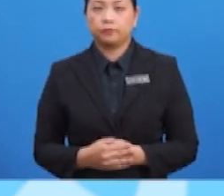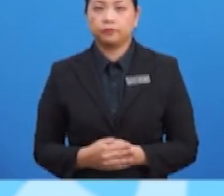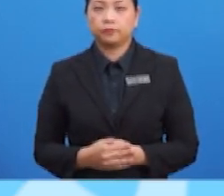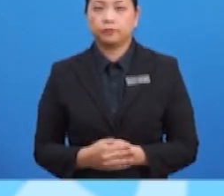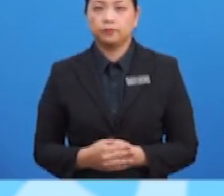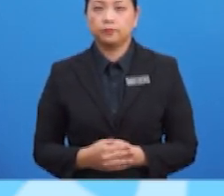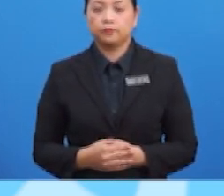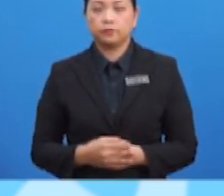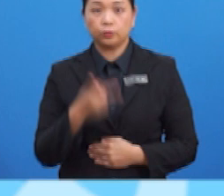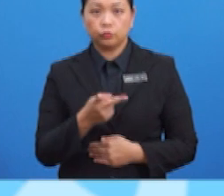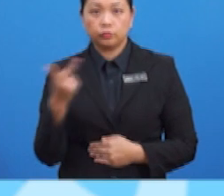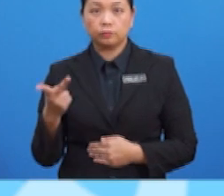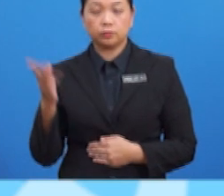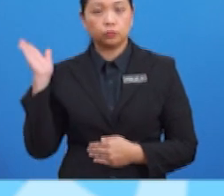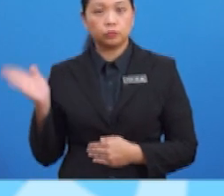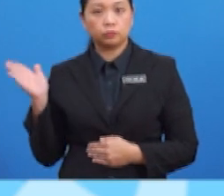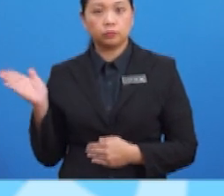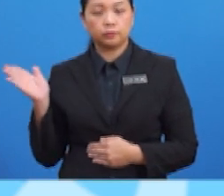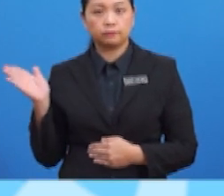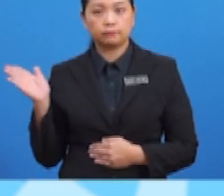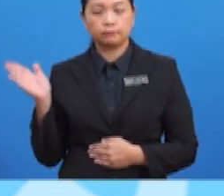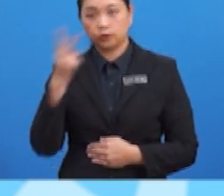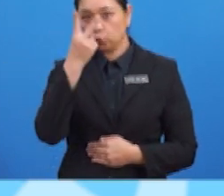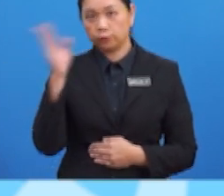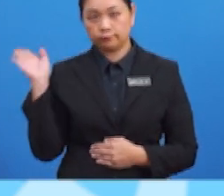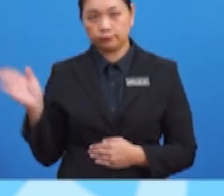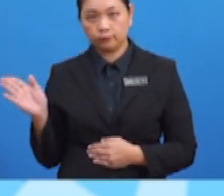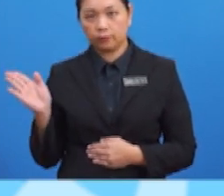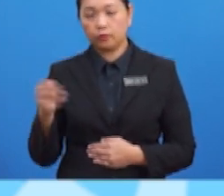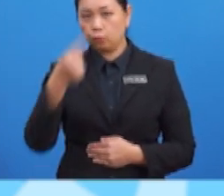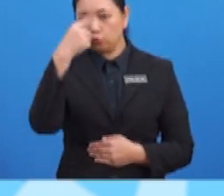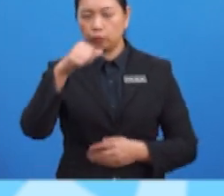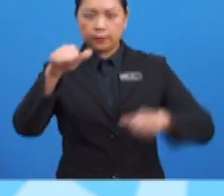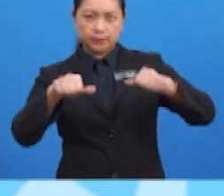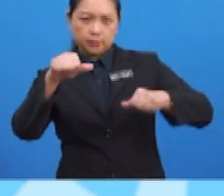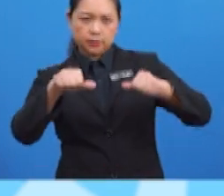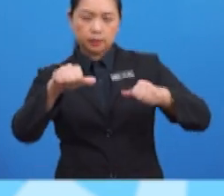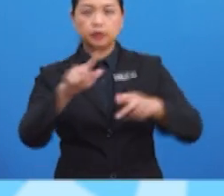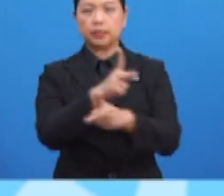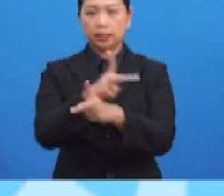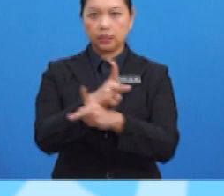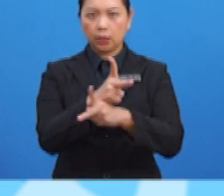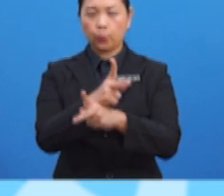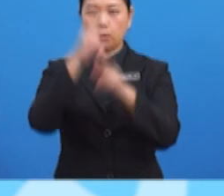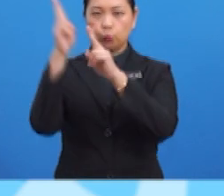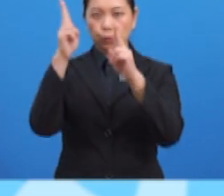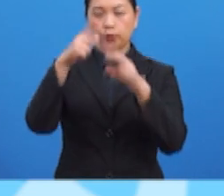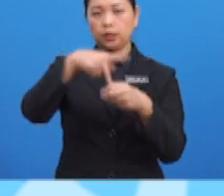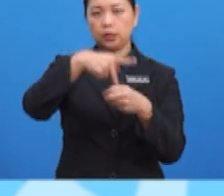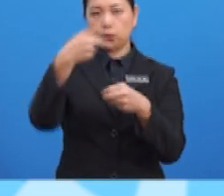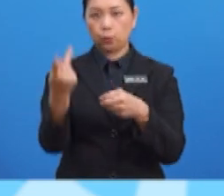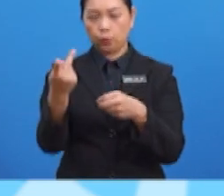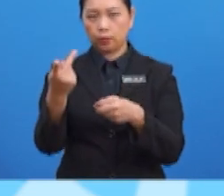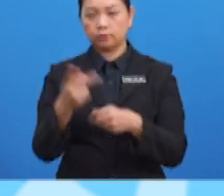Komponen kedua, alator. Alator berfungsi untuk melaras dan mengawal tekanan udara yang keluar